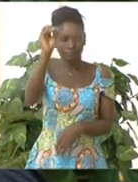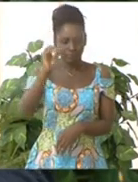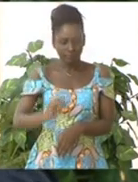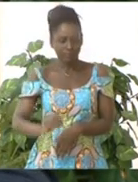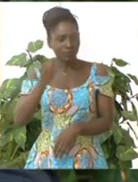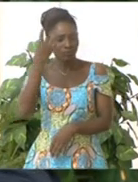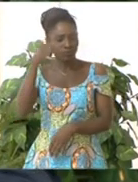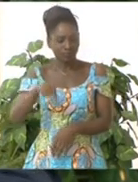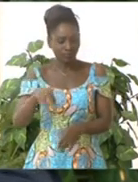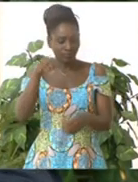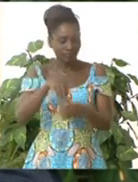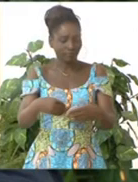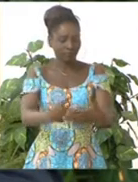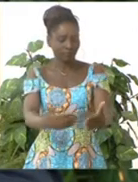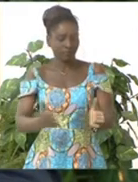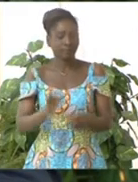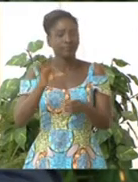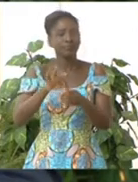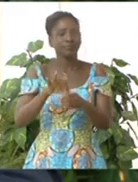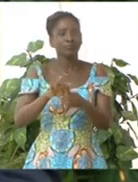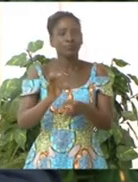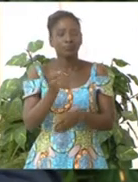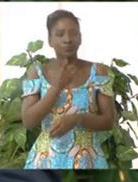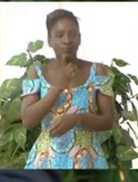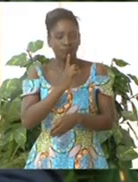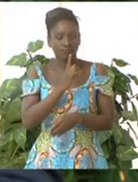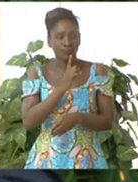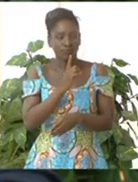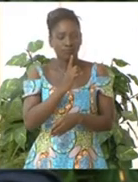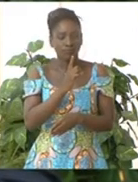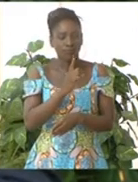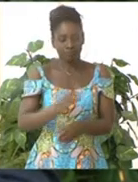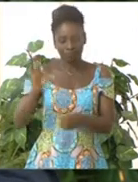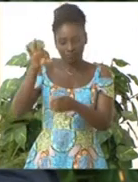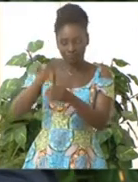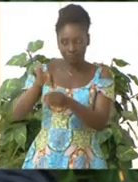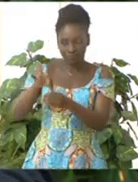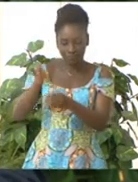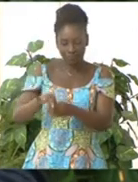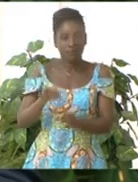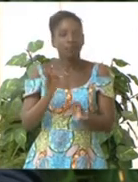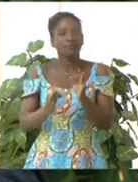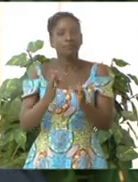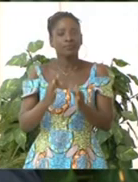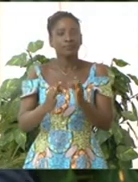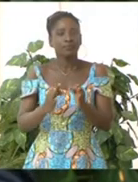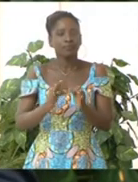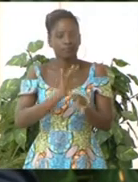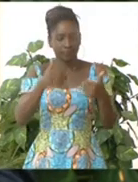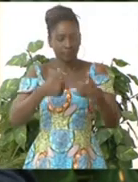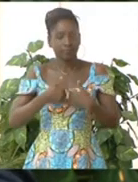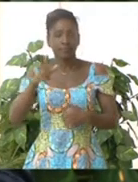bureau de vote où j'ai déposé leur bulletin dans l'urne s'il ya 30